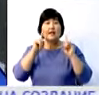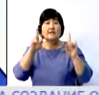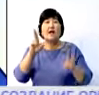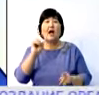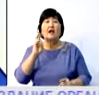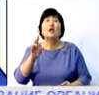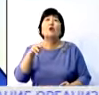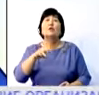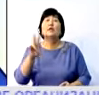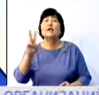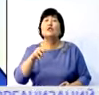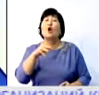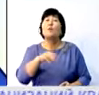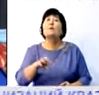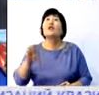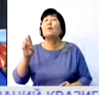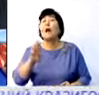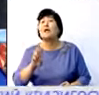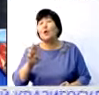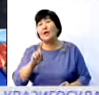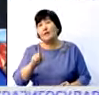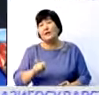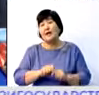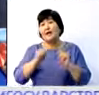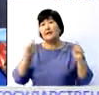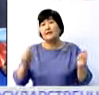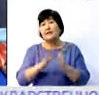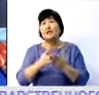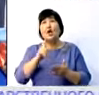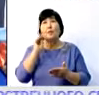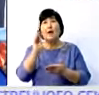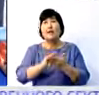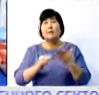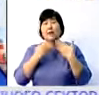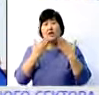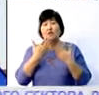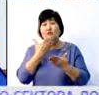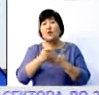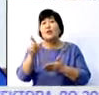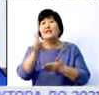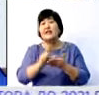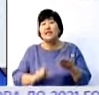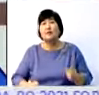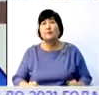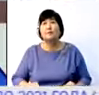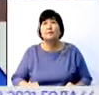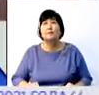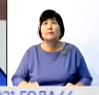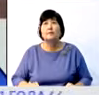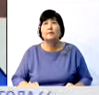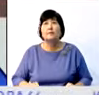акынов Мухтара Ниязова и Мамыра Байдаулетова. На презентации сборника молодые поэты прочитали свои стихи.